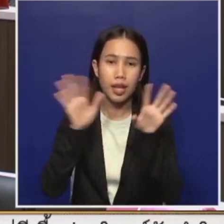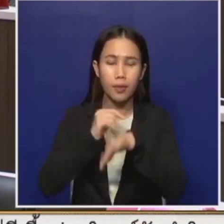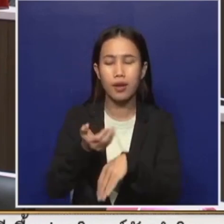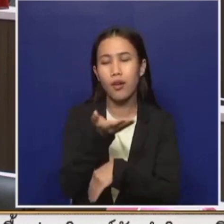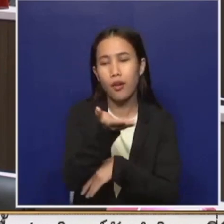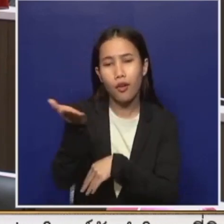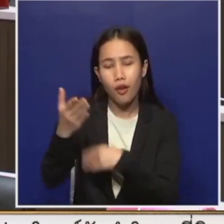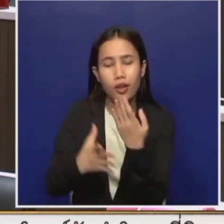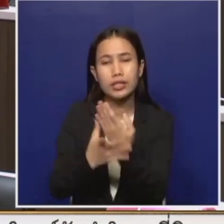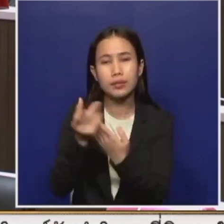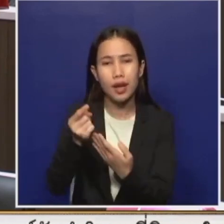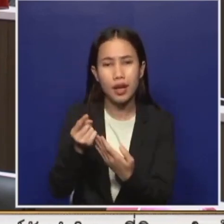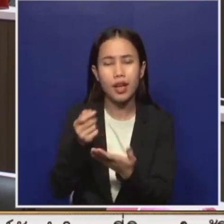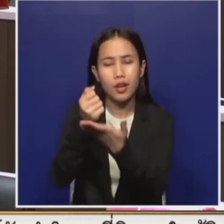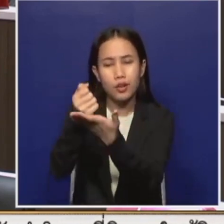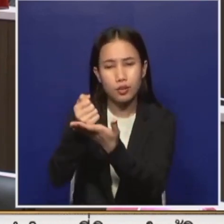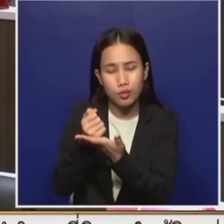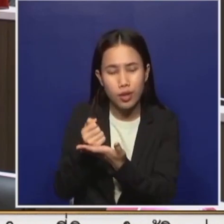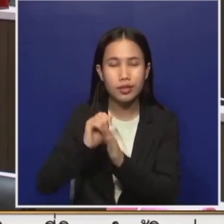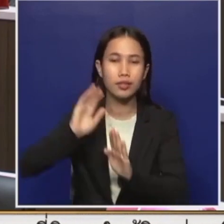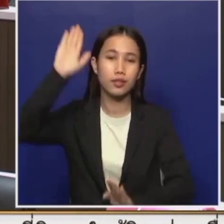ในสบายอยนี้ ช่วยยกมอไม่ไ้อยใจ